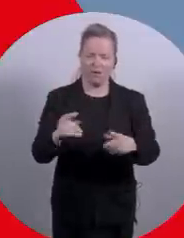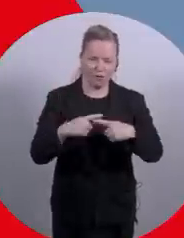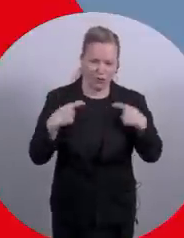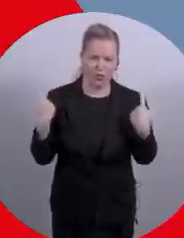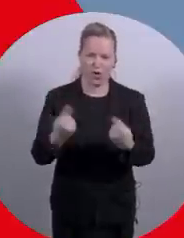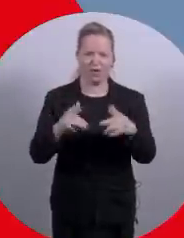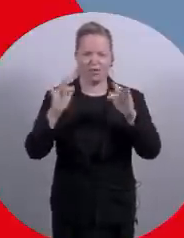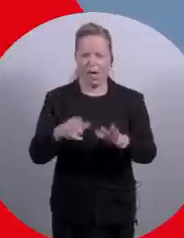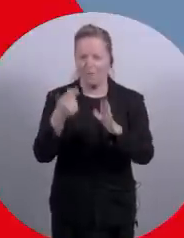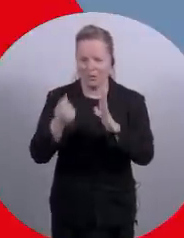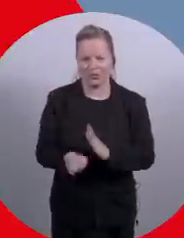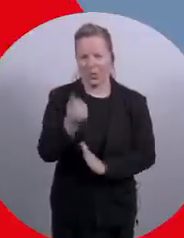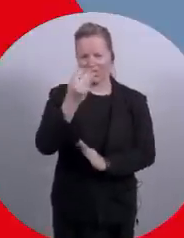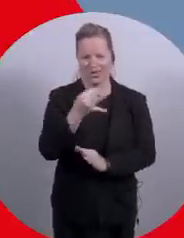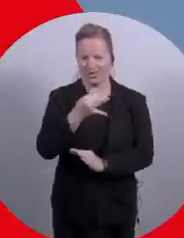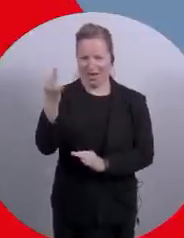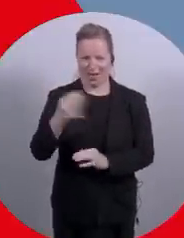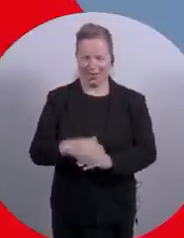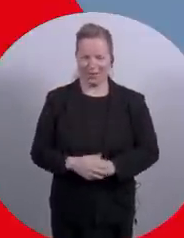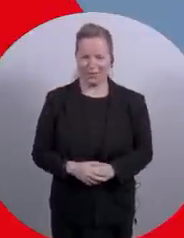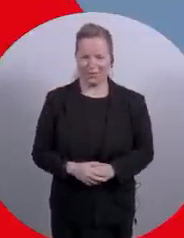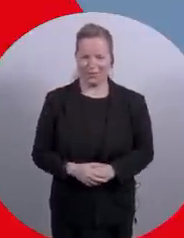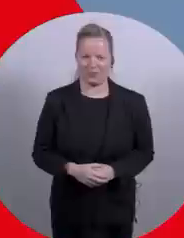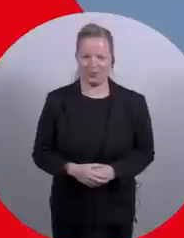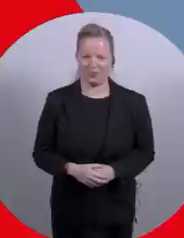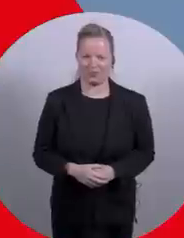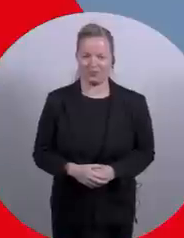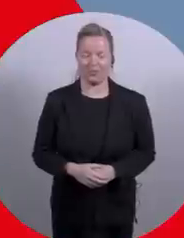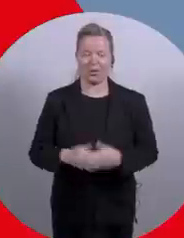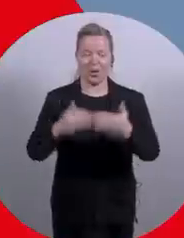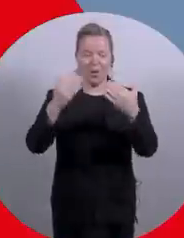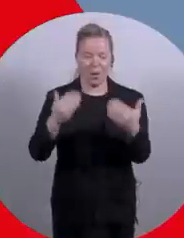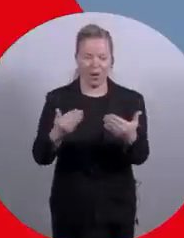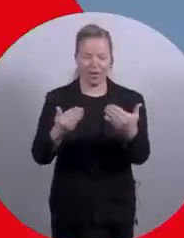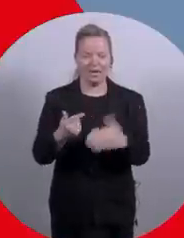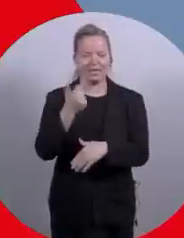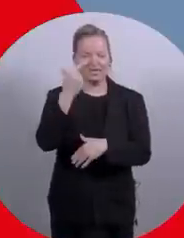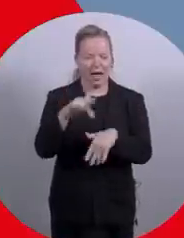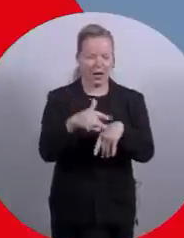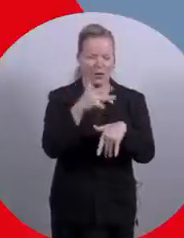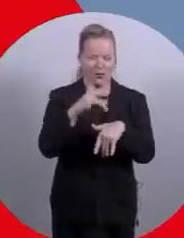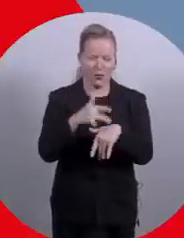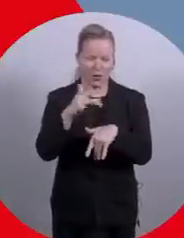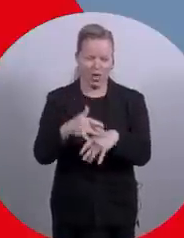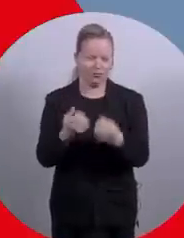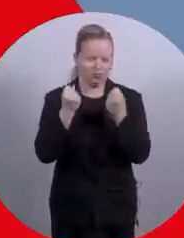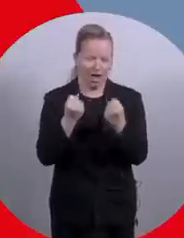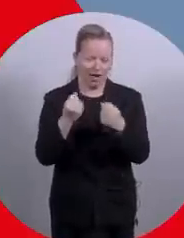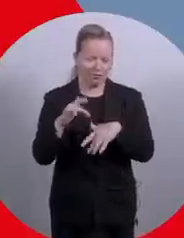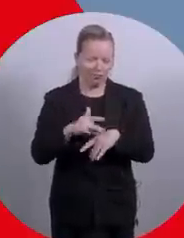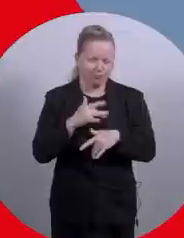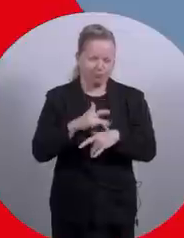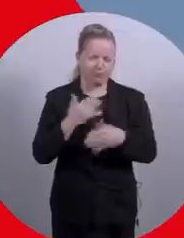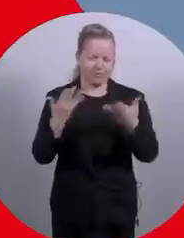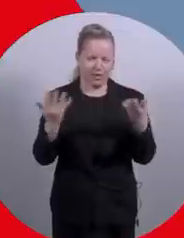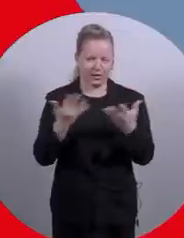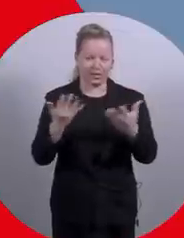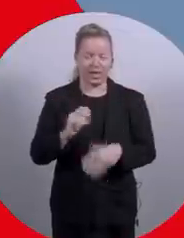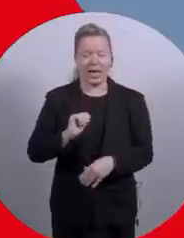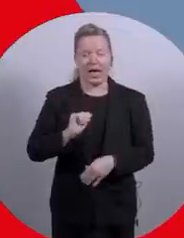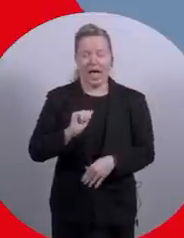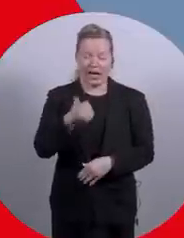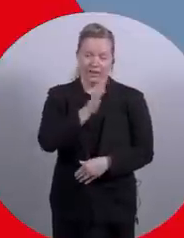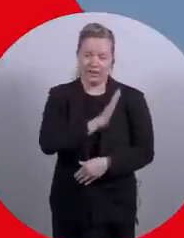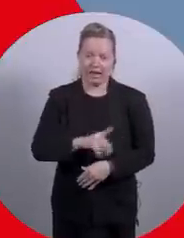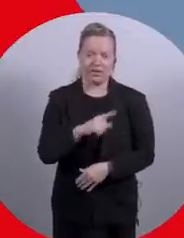Besonderes ist uns alles uns alle bestimmt heute zwei Gefühle zum einen sind wir zu Recht betroffen